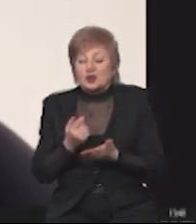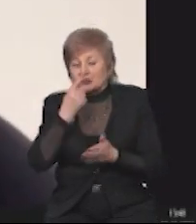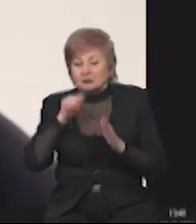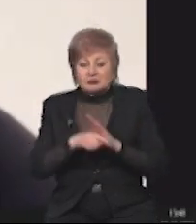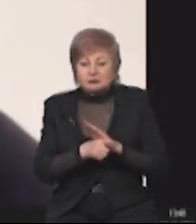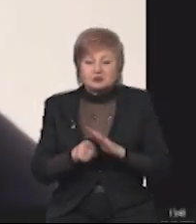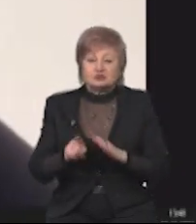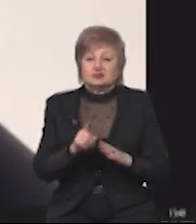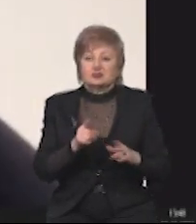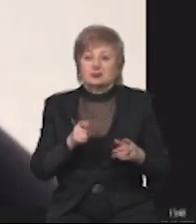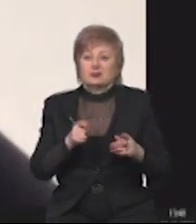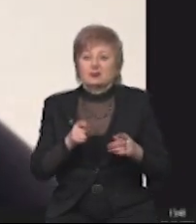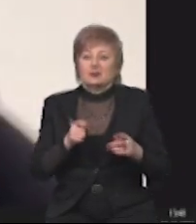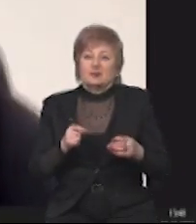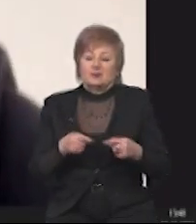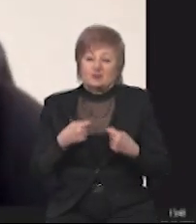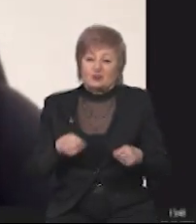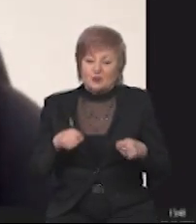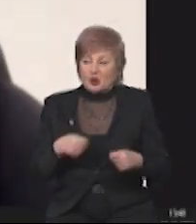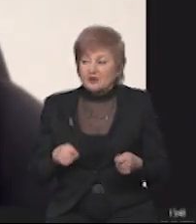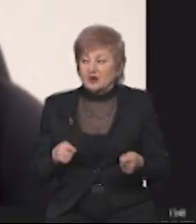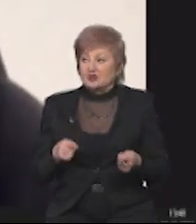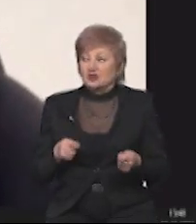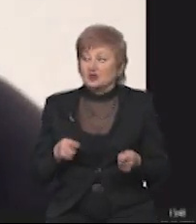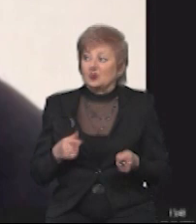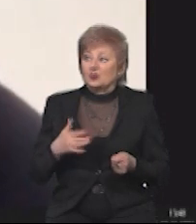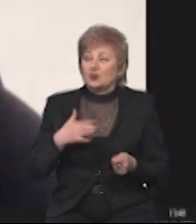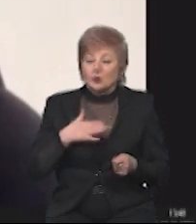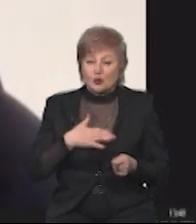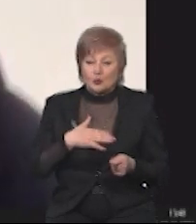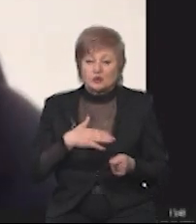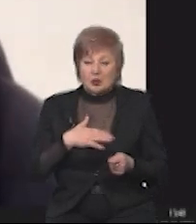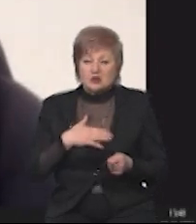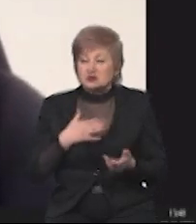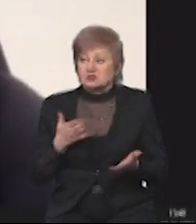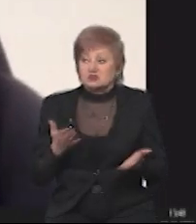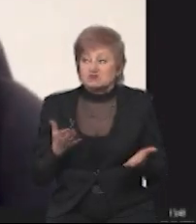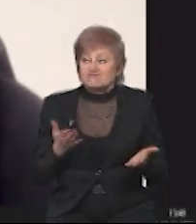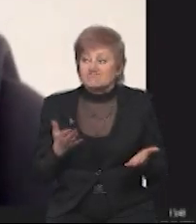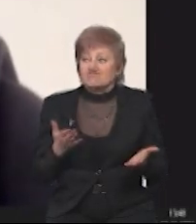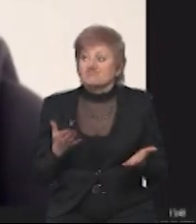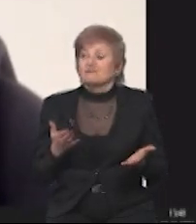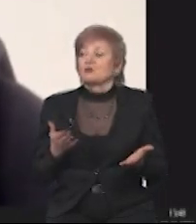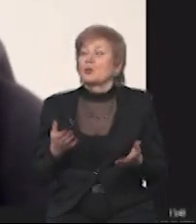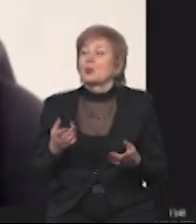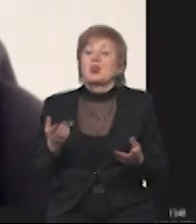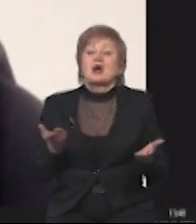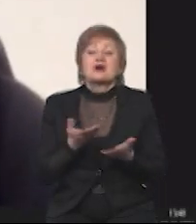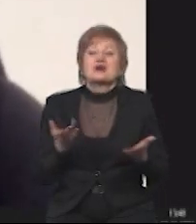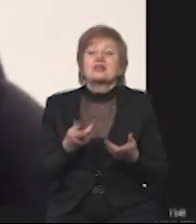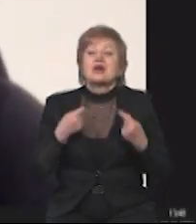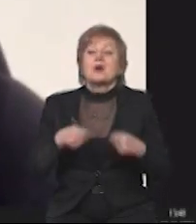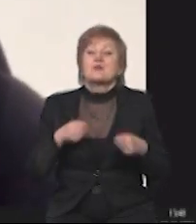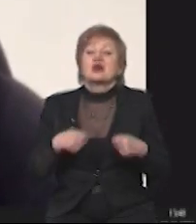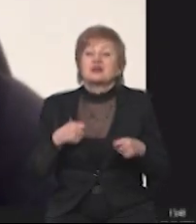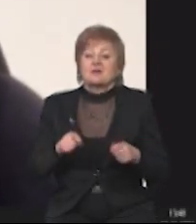где-то в городах. То есть, ну, у нас вся проблематика на данный момент заключается в том, где продавать в